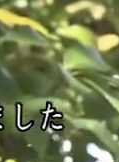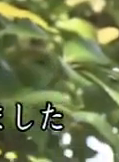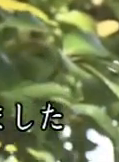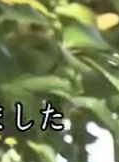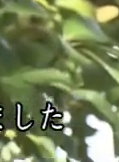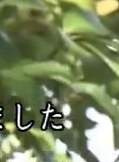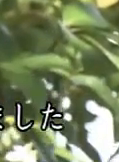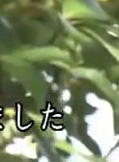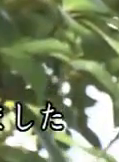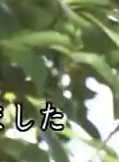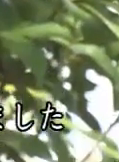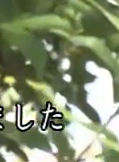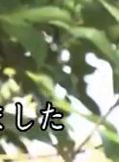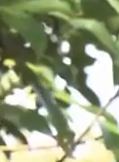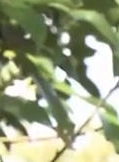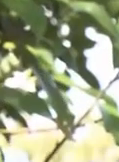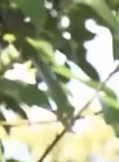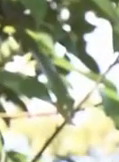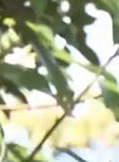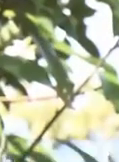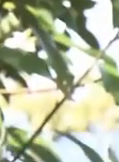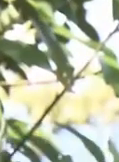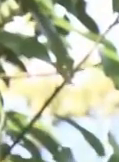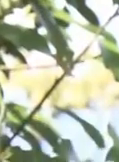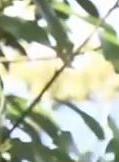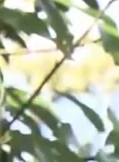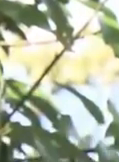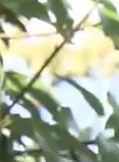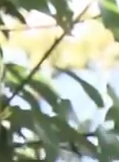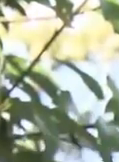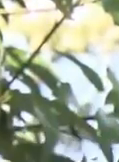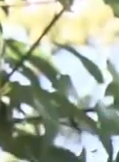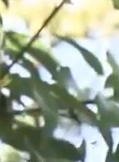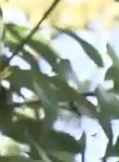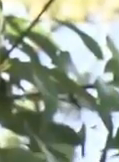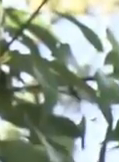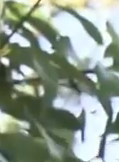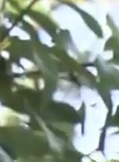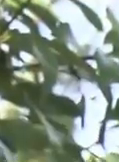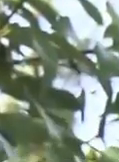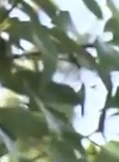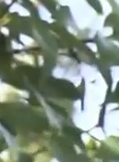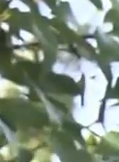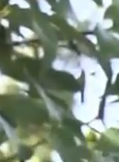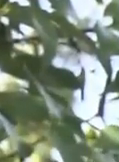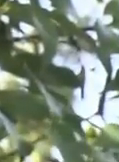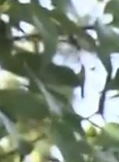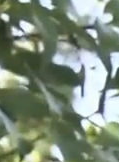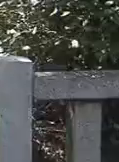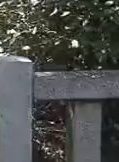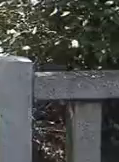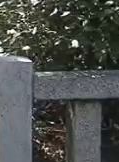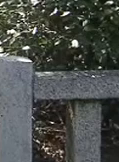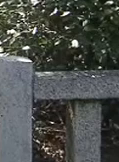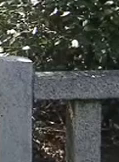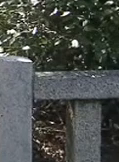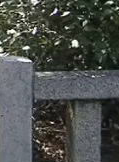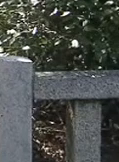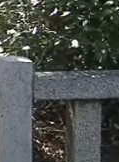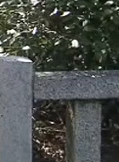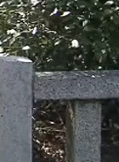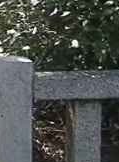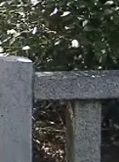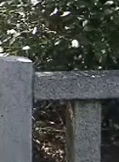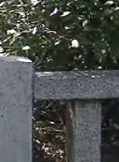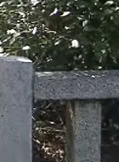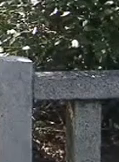永井直清が建てました。農院の業績などが刻まれた碑文は儒学者の林羅山によ